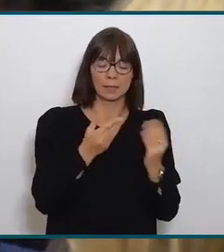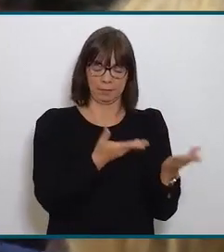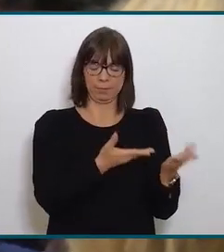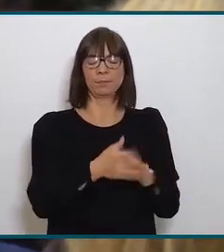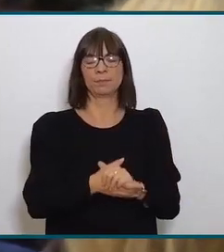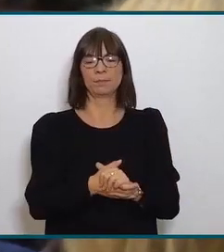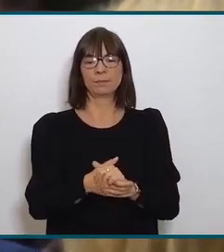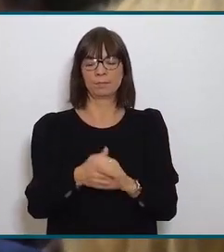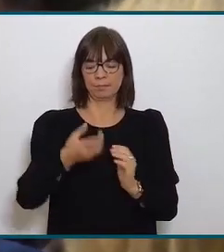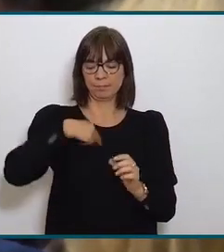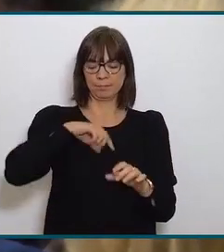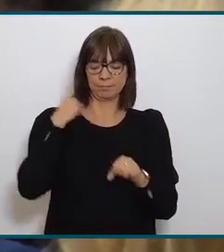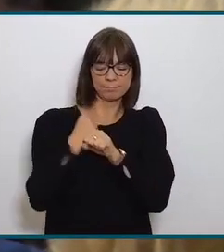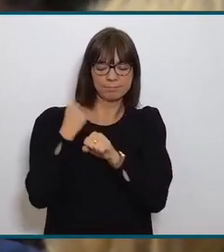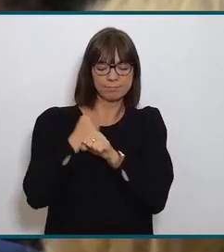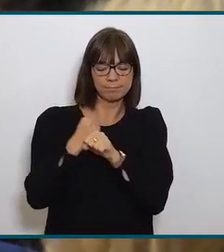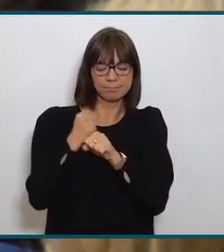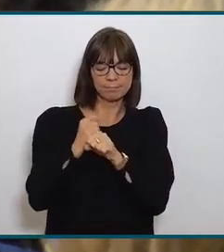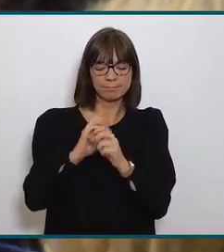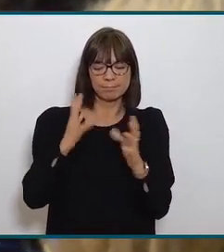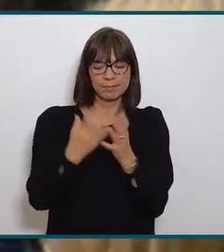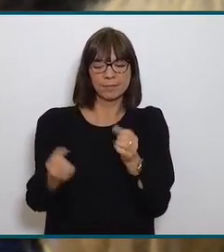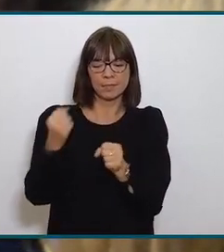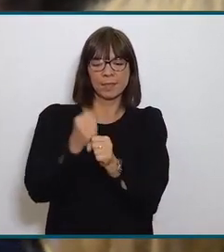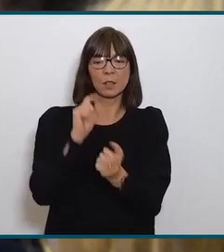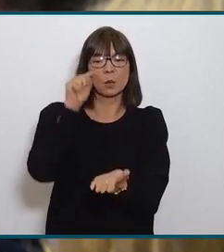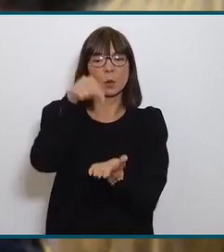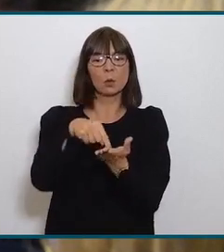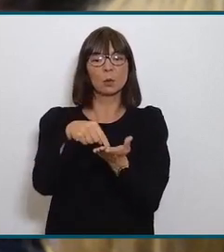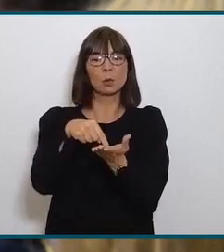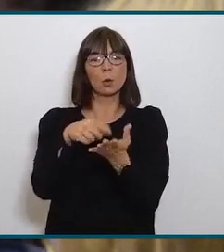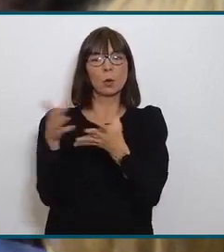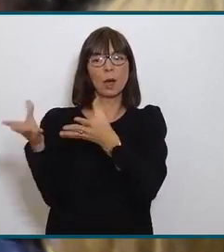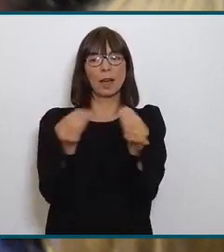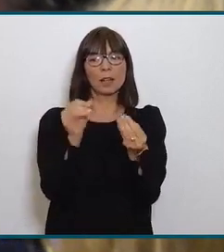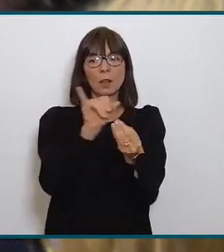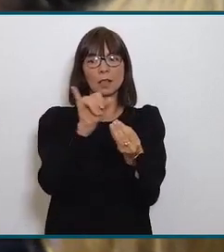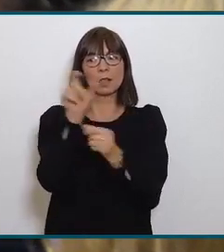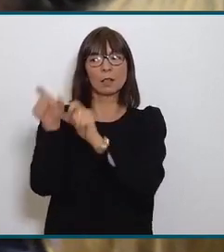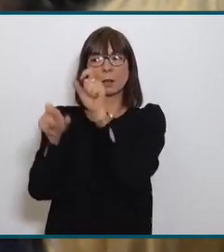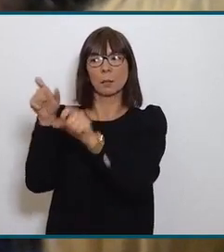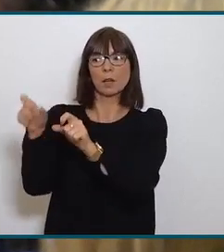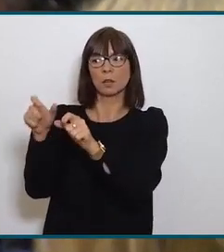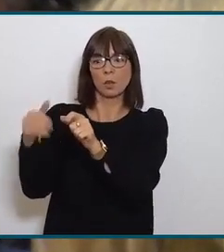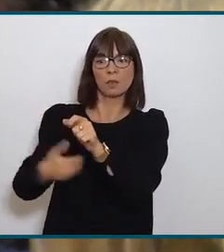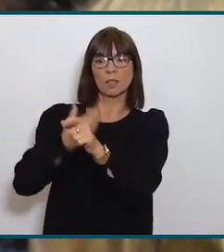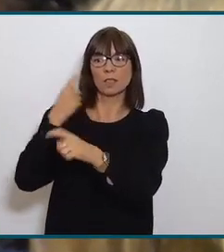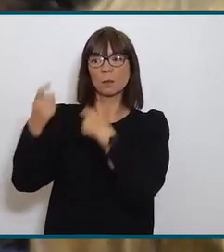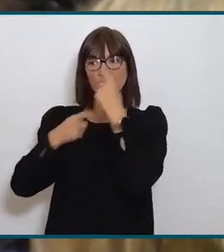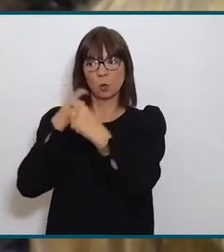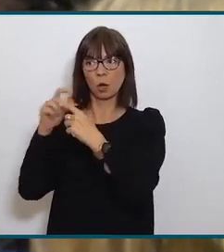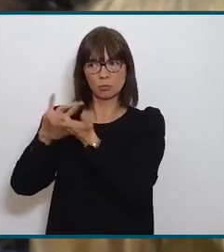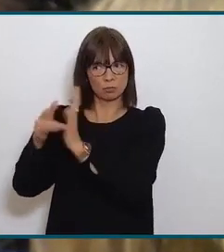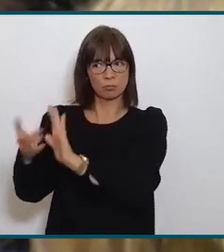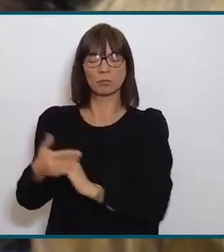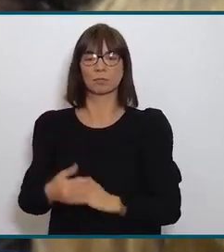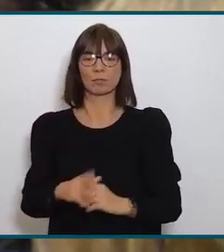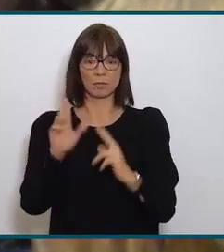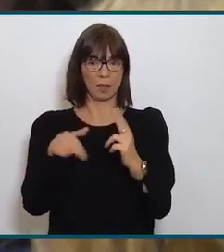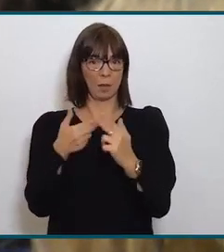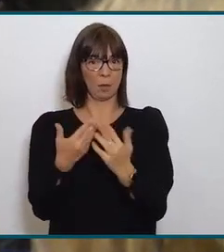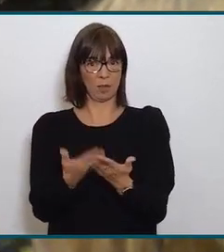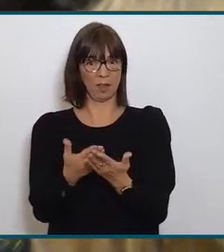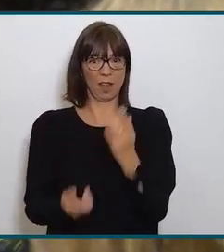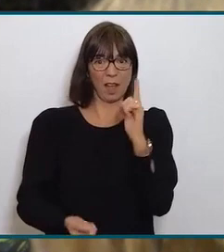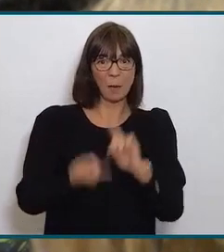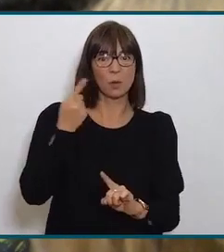annoncer la création d'un lieu d'accueil pour toutes les personnes victimes de violences. Chacun sait que cette réponse est une réponse également extrêmement importante pour les